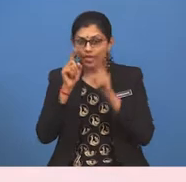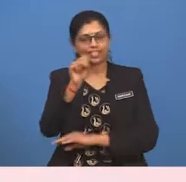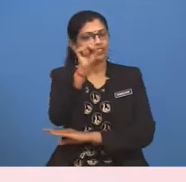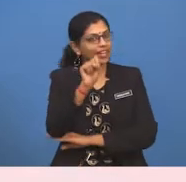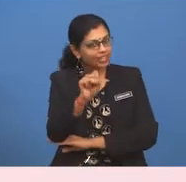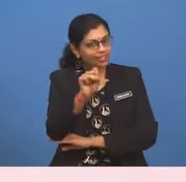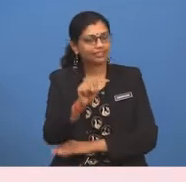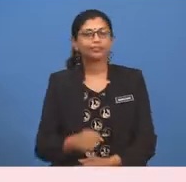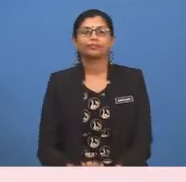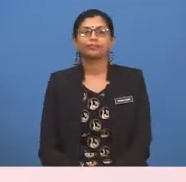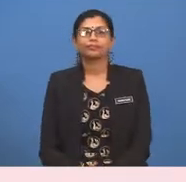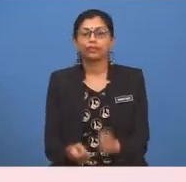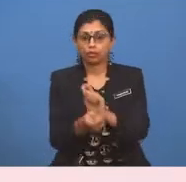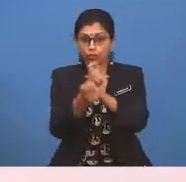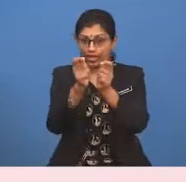tukarkan